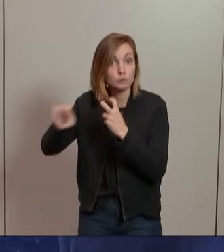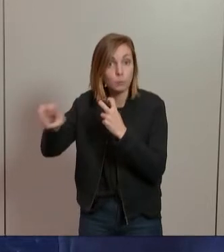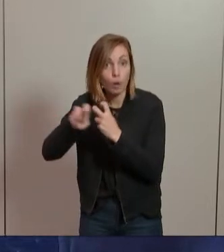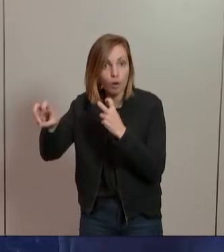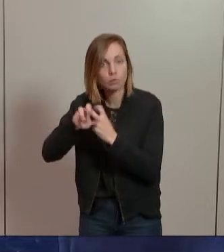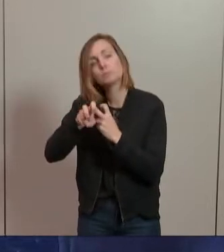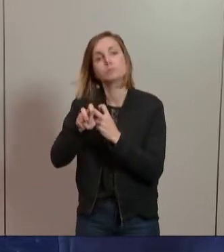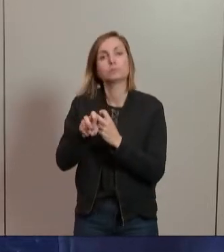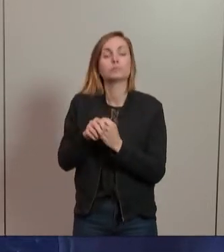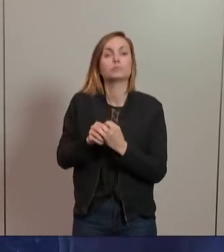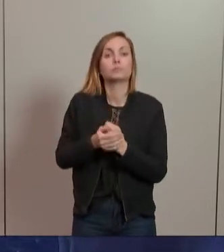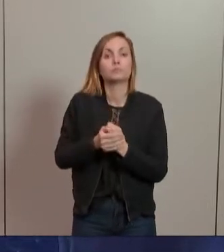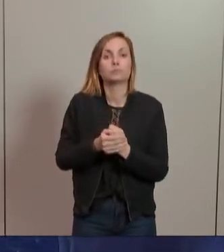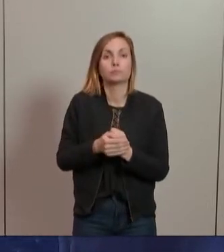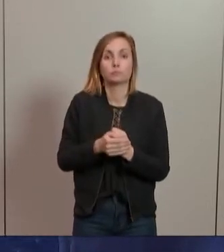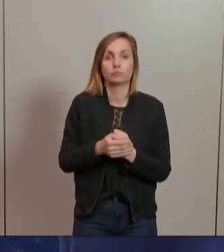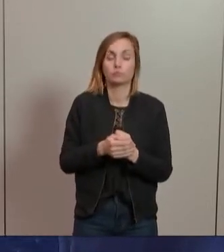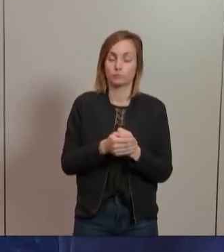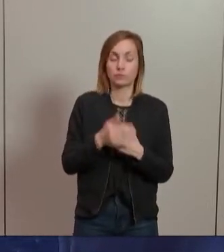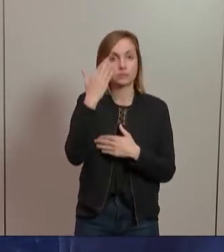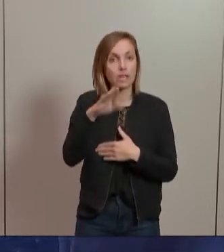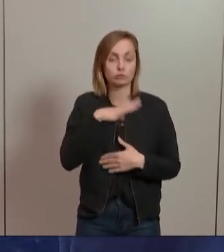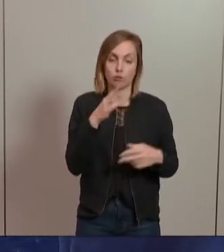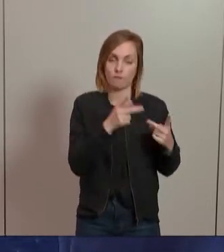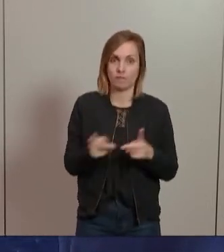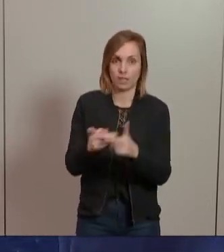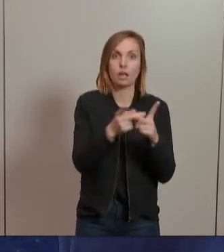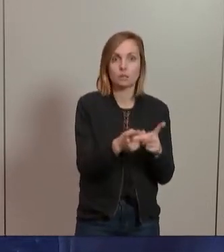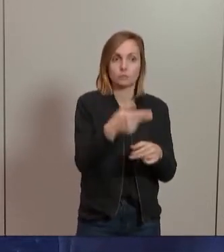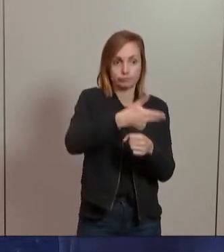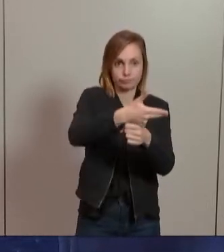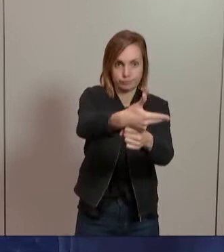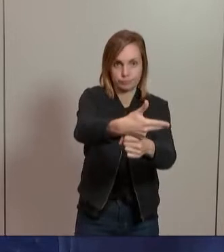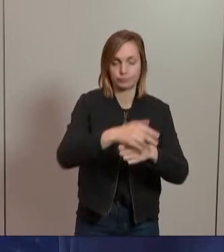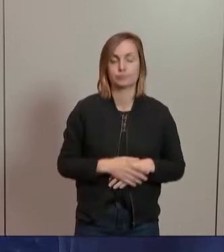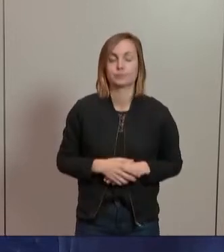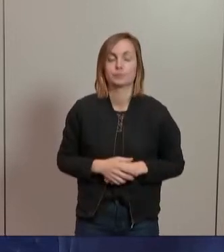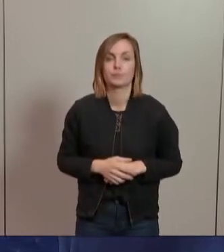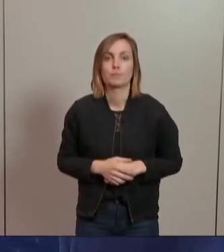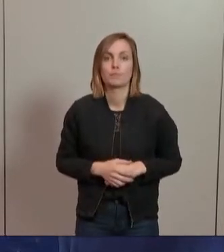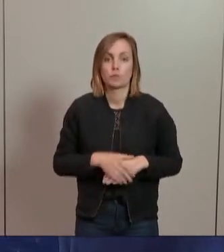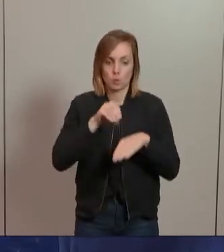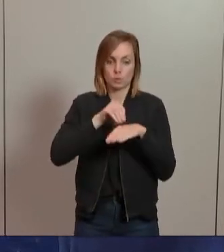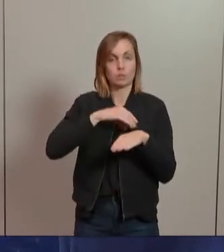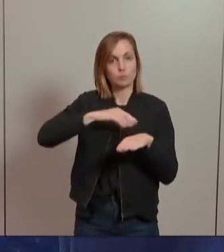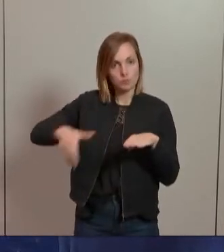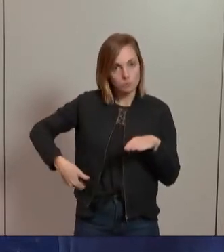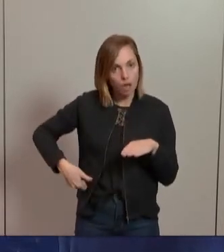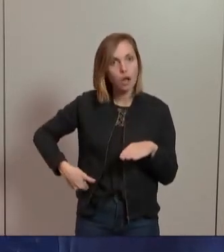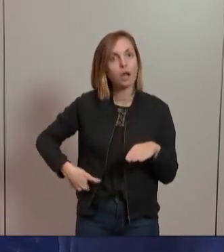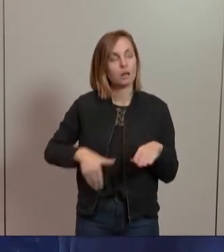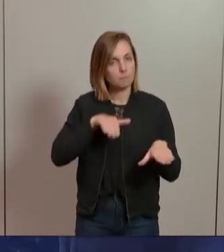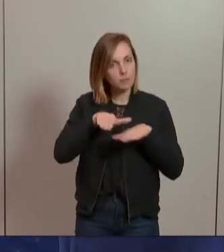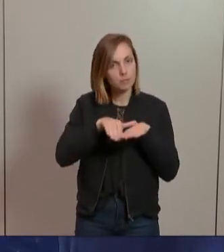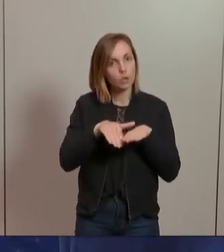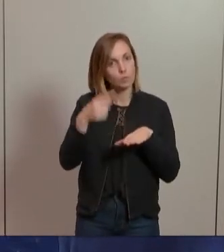urbaine pour les communes qui y sont adhérentes et qui, vous le savez, concernent la vidéoprotection. Ce conseil peut aussi être un moyen pour